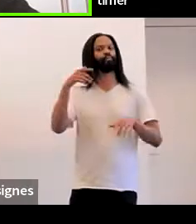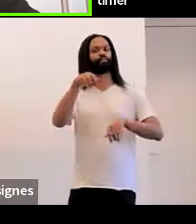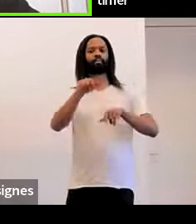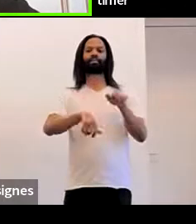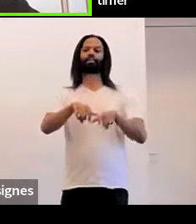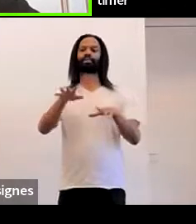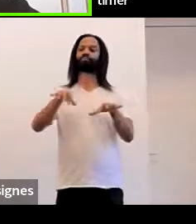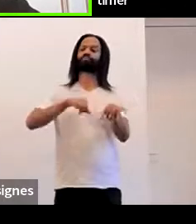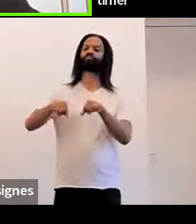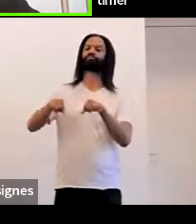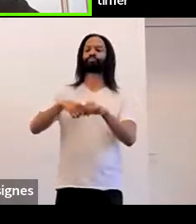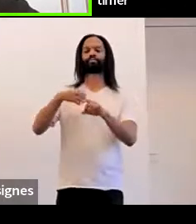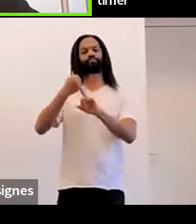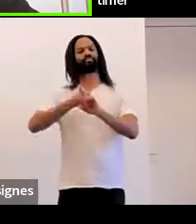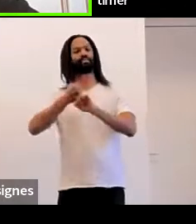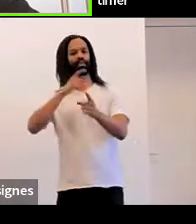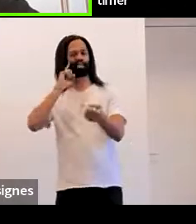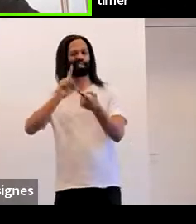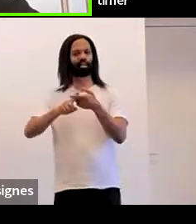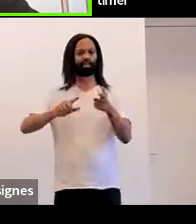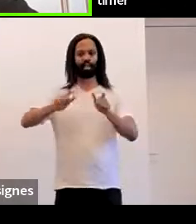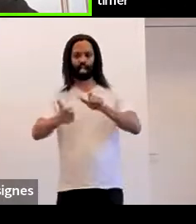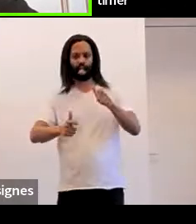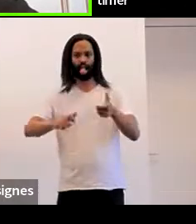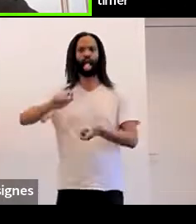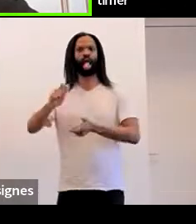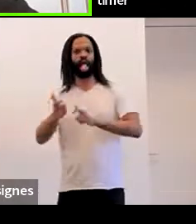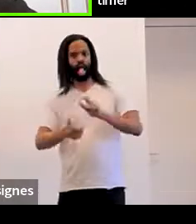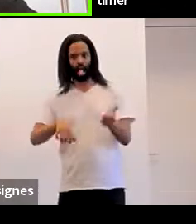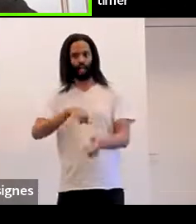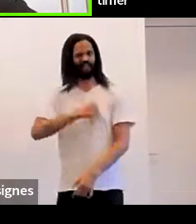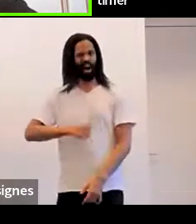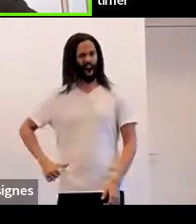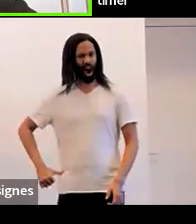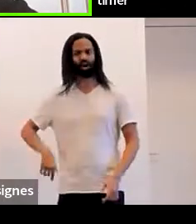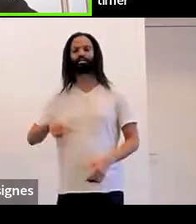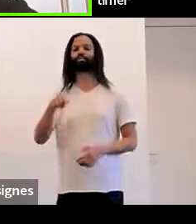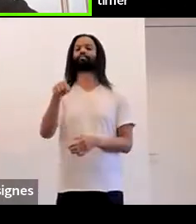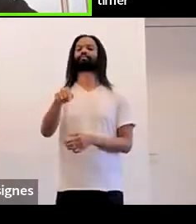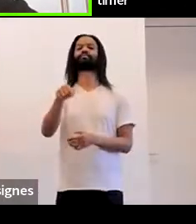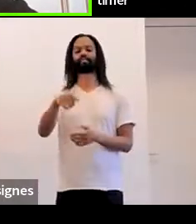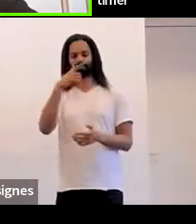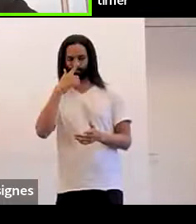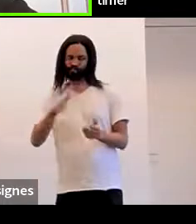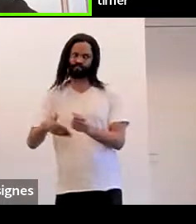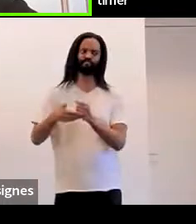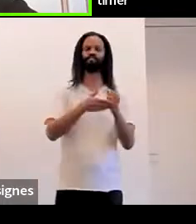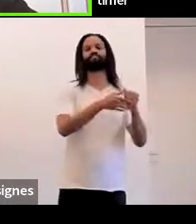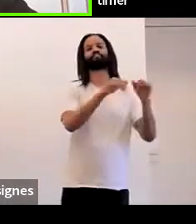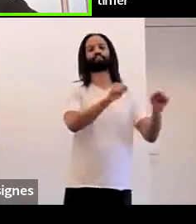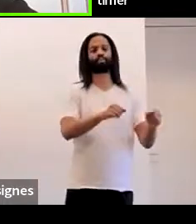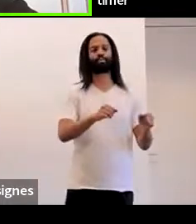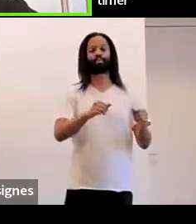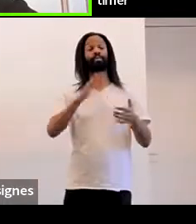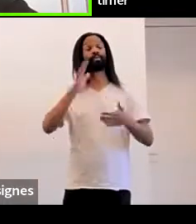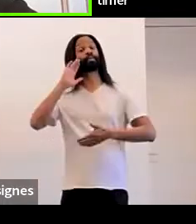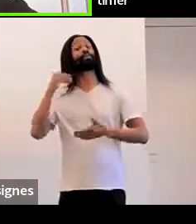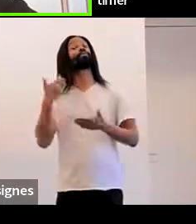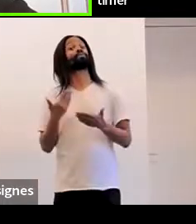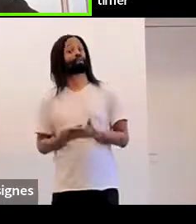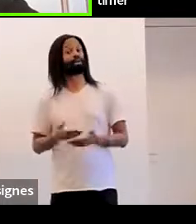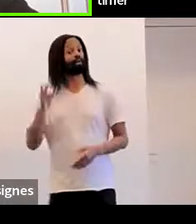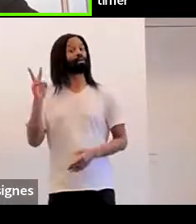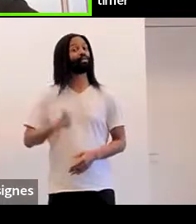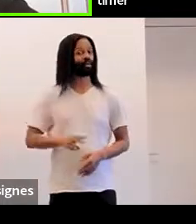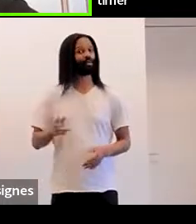contre la grande précarité. C'est pourquoi notre groupe forme le vœu vigoureux qu'une attention